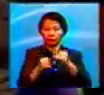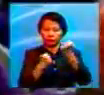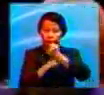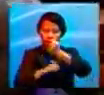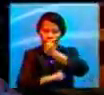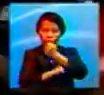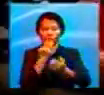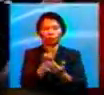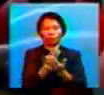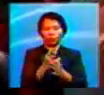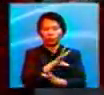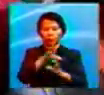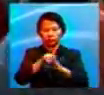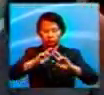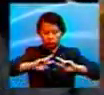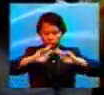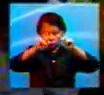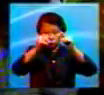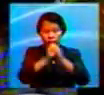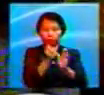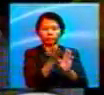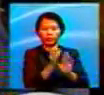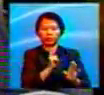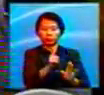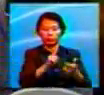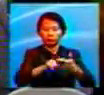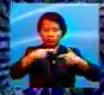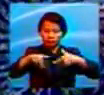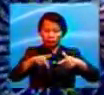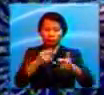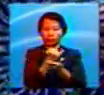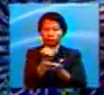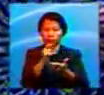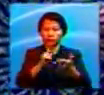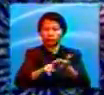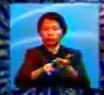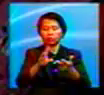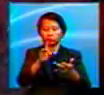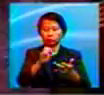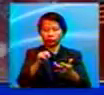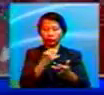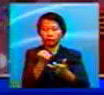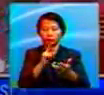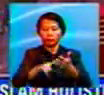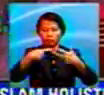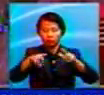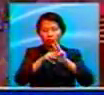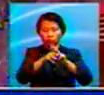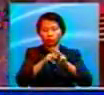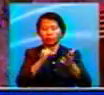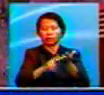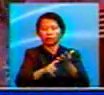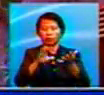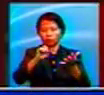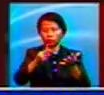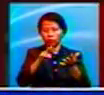kewangan, termasuklah membangunkan pasaran perbankan Islam, pasaran takaful dan ritakaful, pasaran modal Islam, pasaran